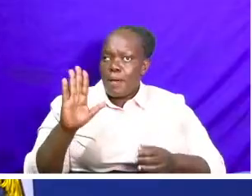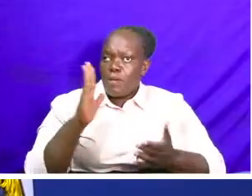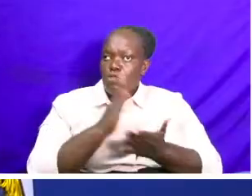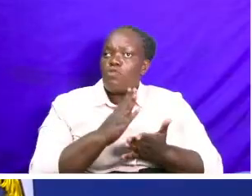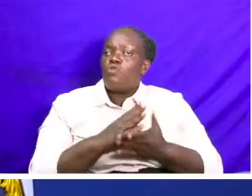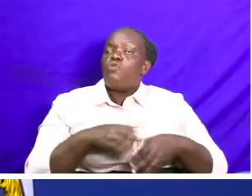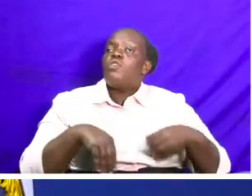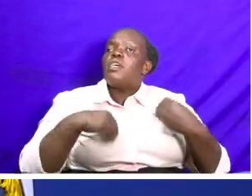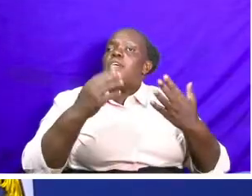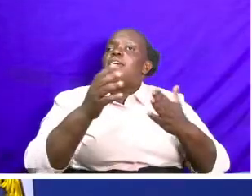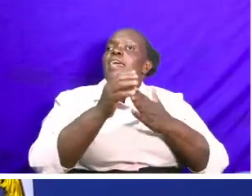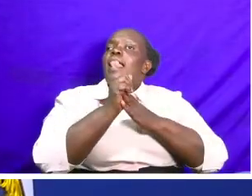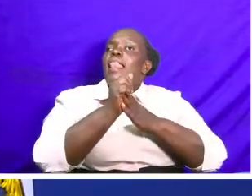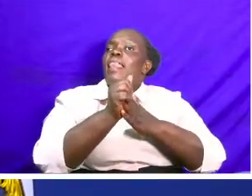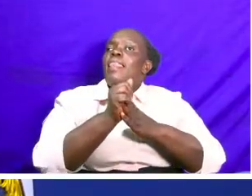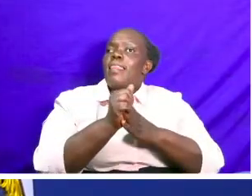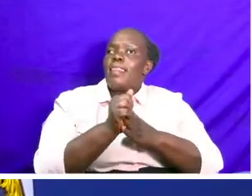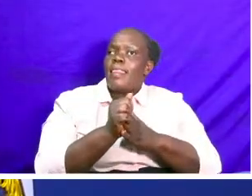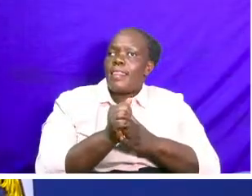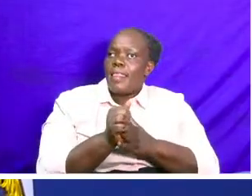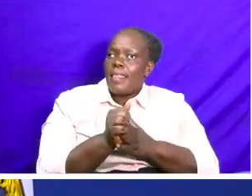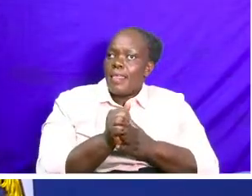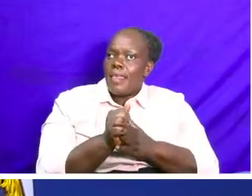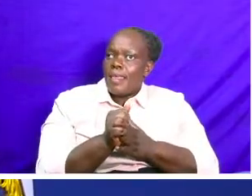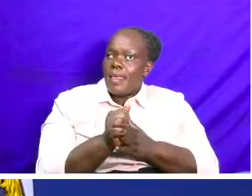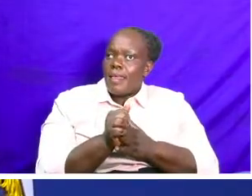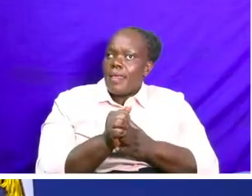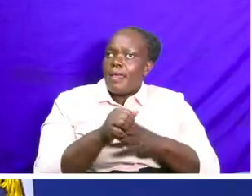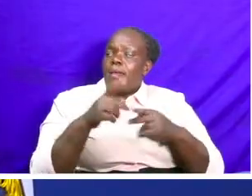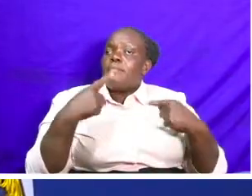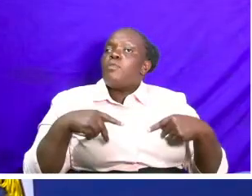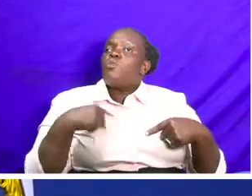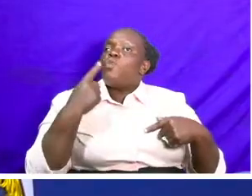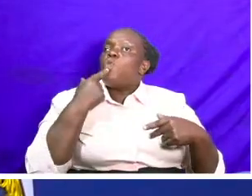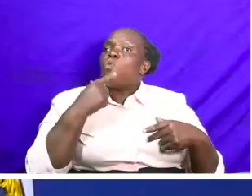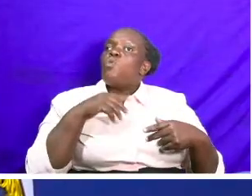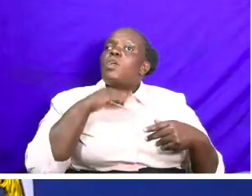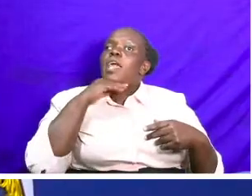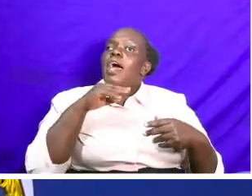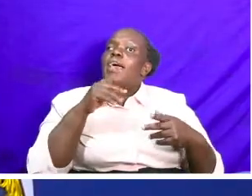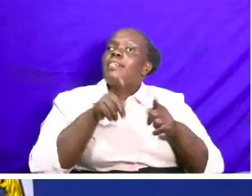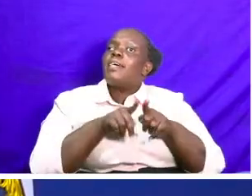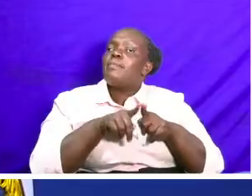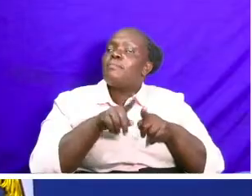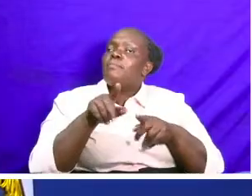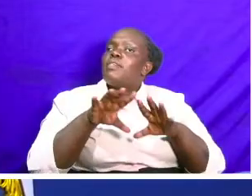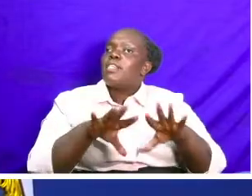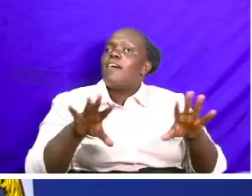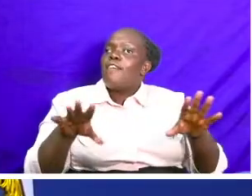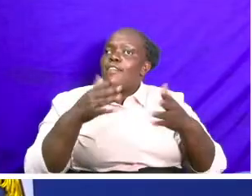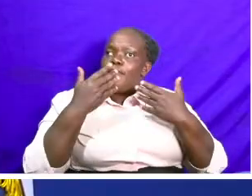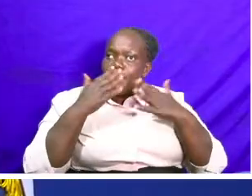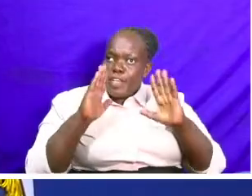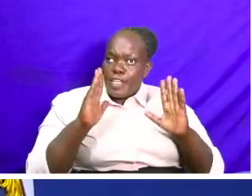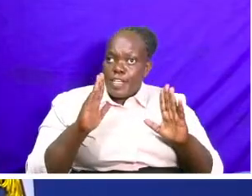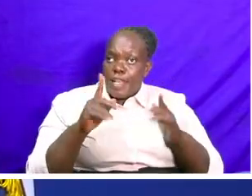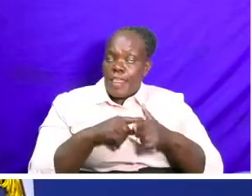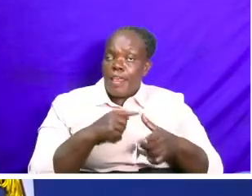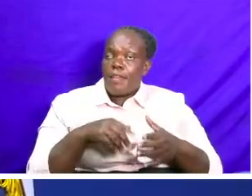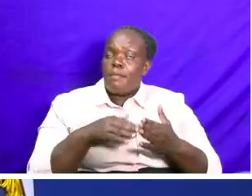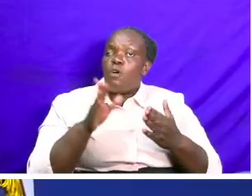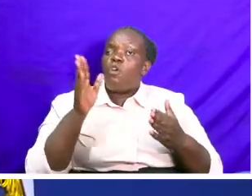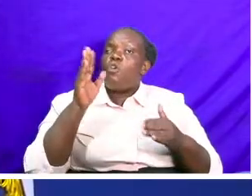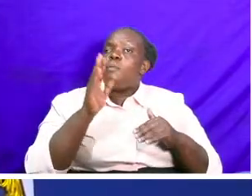imeweza kutoa mwongozo wa wale ambao wameadhirika kutokana na majanga kama haya, na zaidi